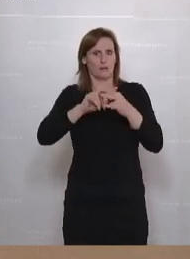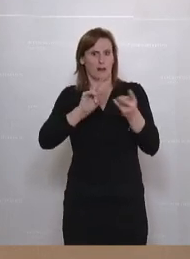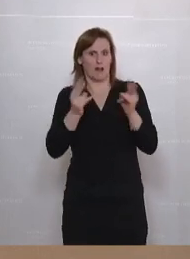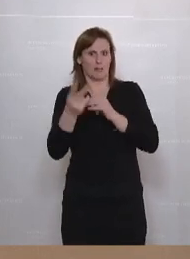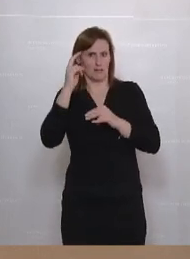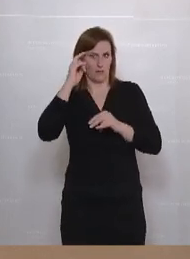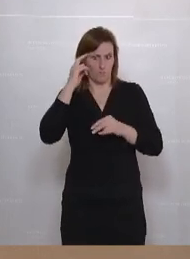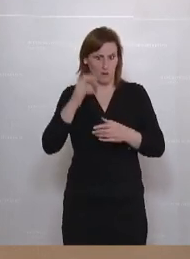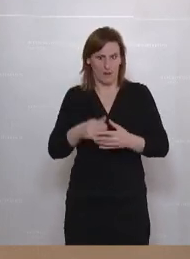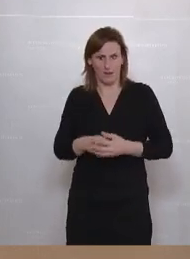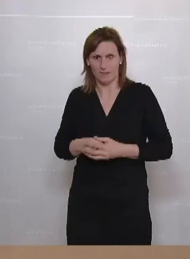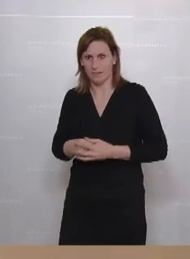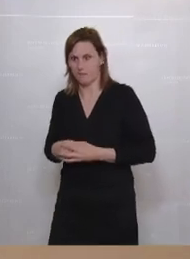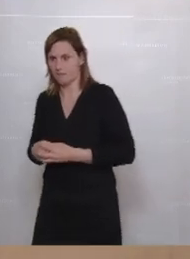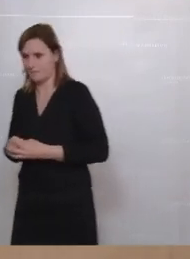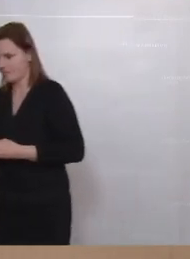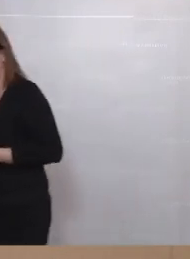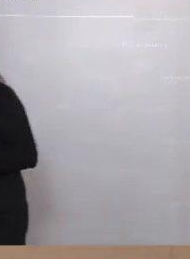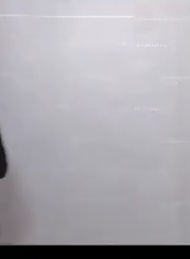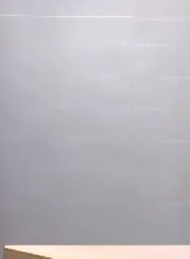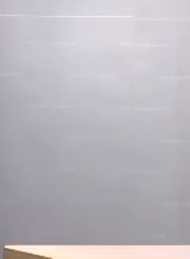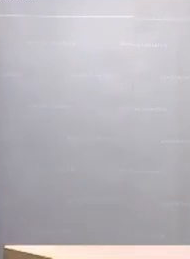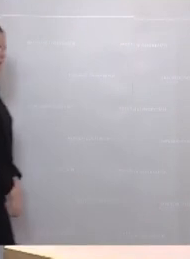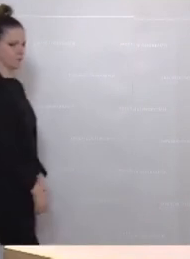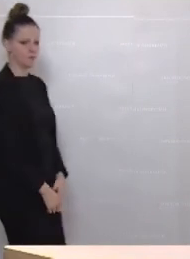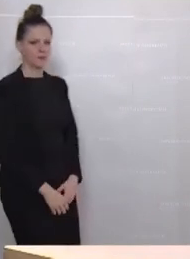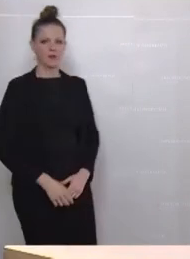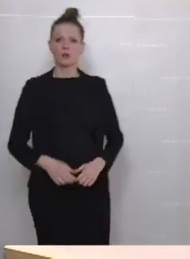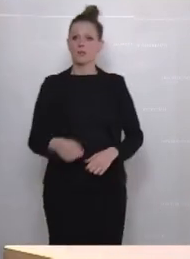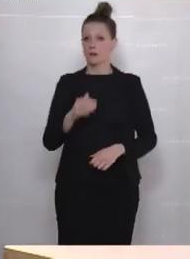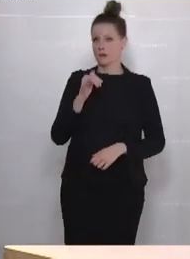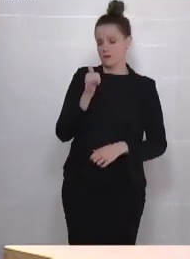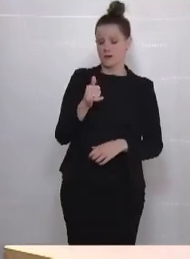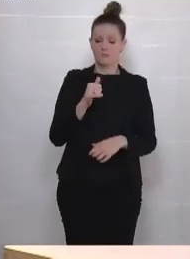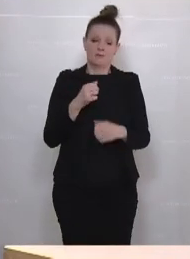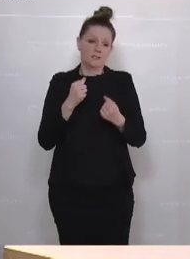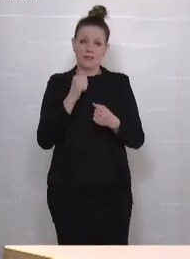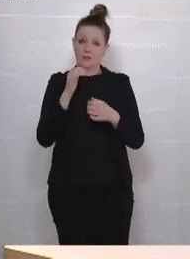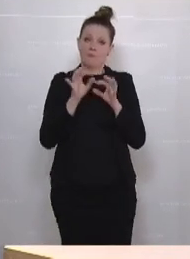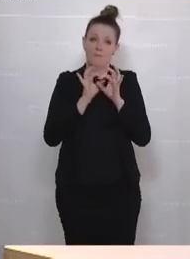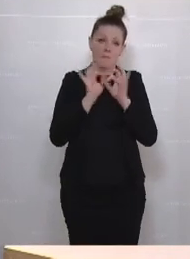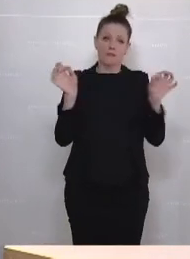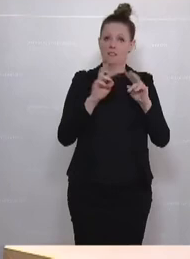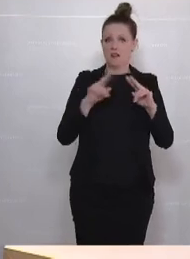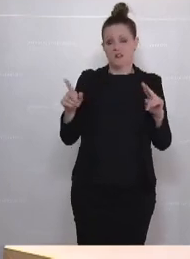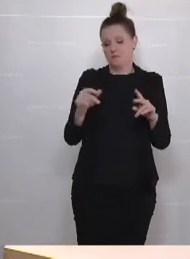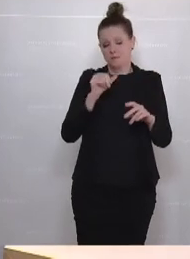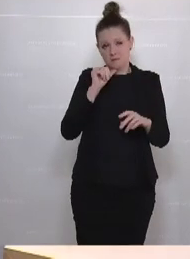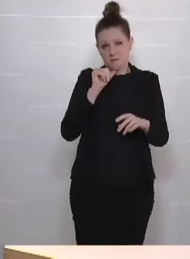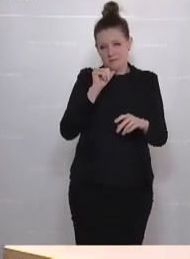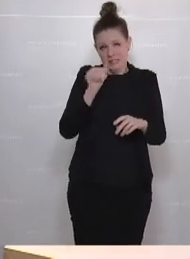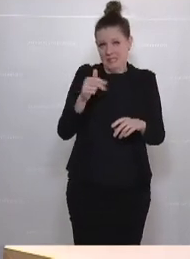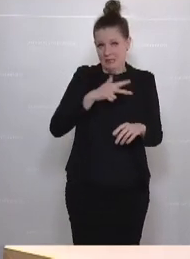haben. Zusatzfrage? Das wäre sicherlich die beste Variante, aber ist momentan, glaube ich, nicht sehr realistisch. Also ich denke mal, das wäre